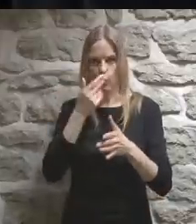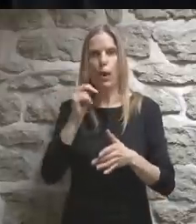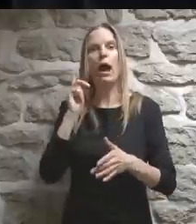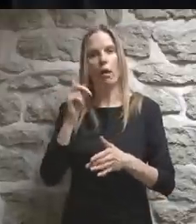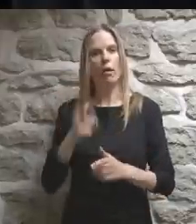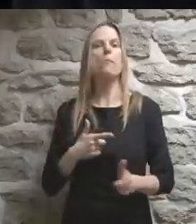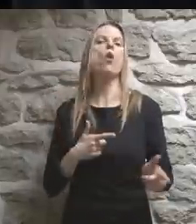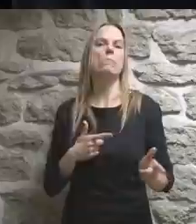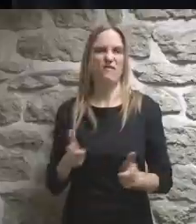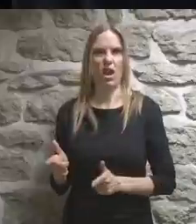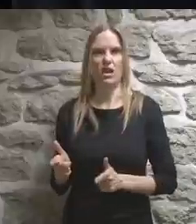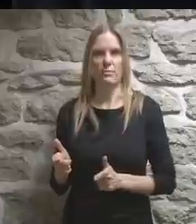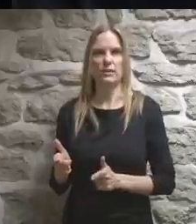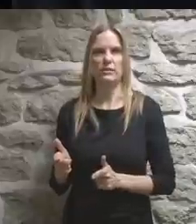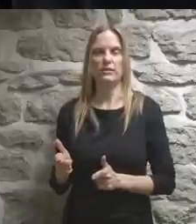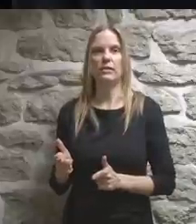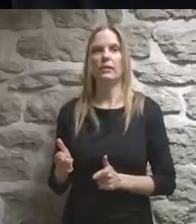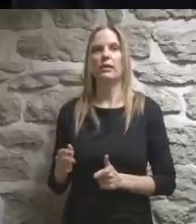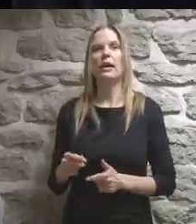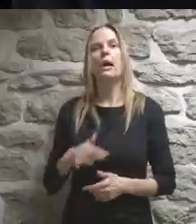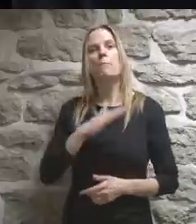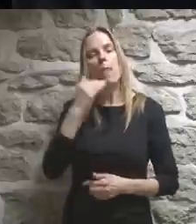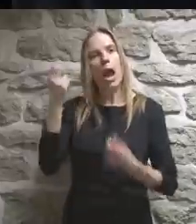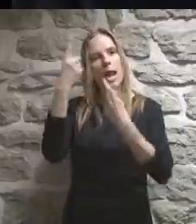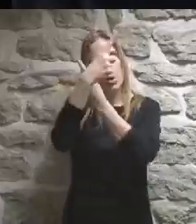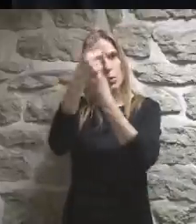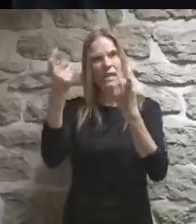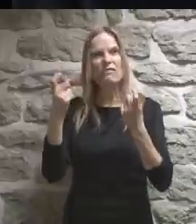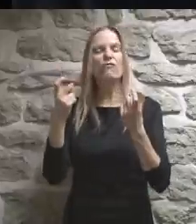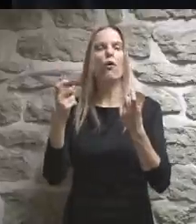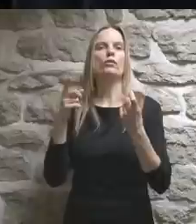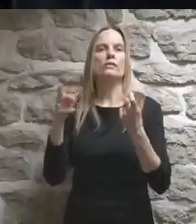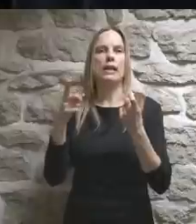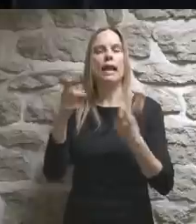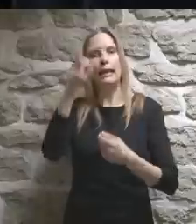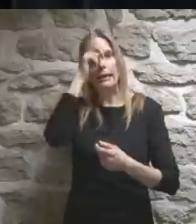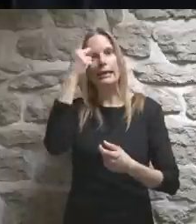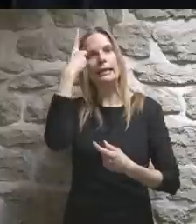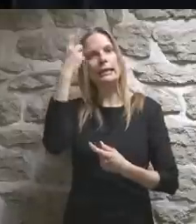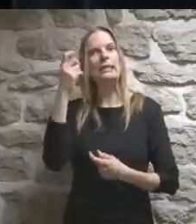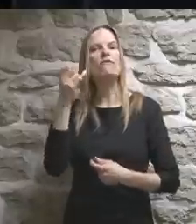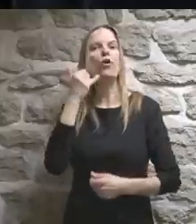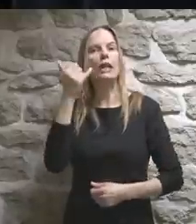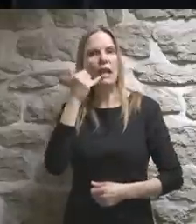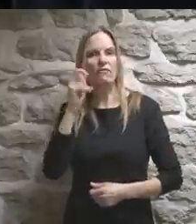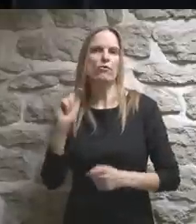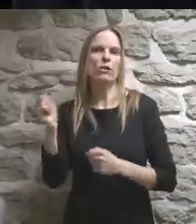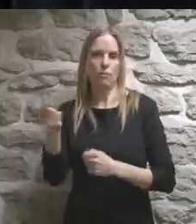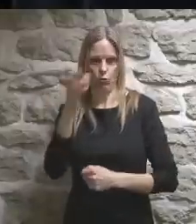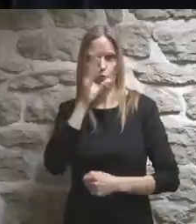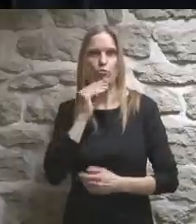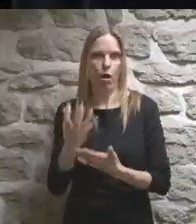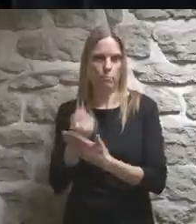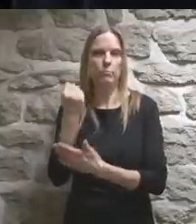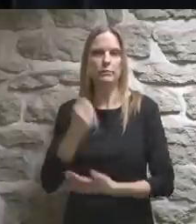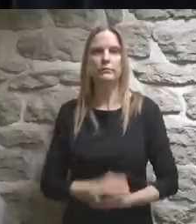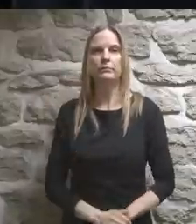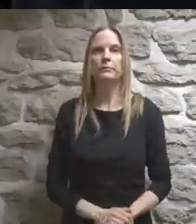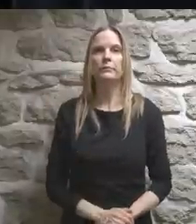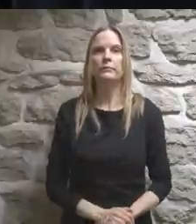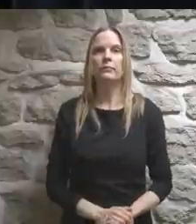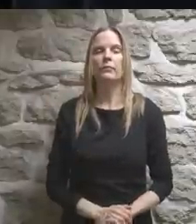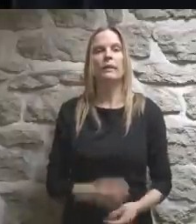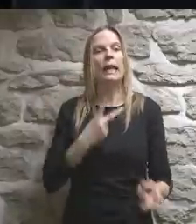valmisoleku loonud, et väga palju informatsiooni just nimelt sellel riigi infotelefonil anda. On olnud